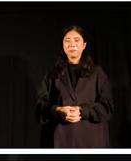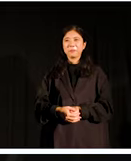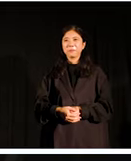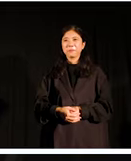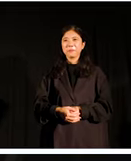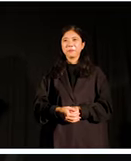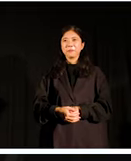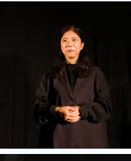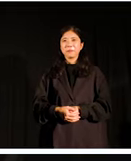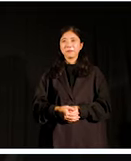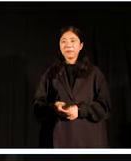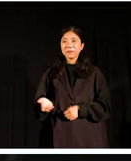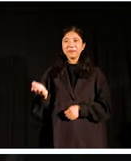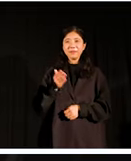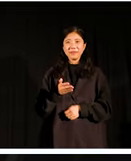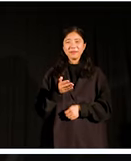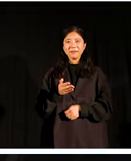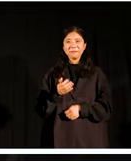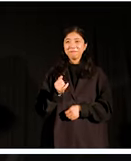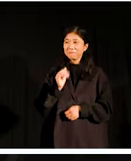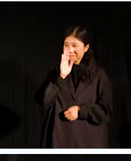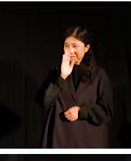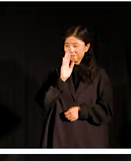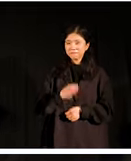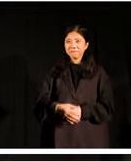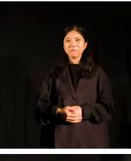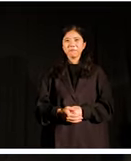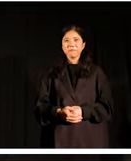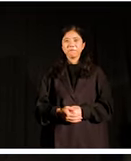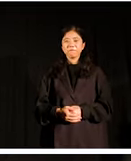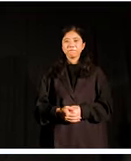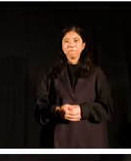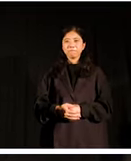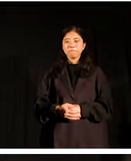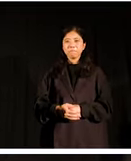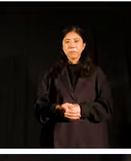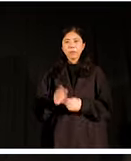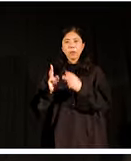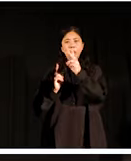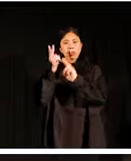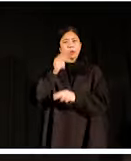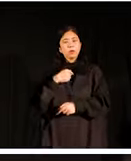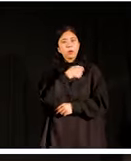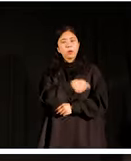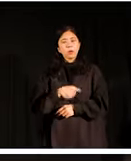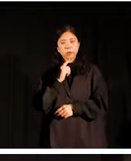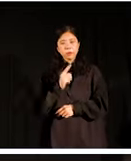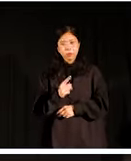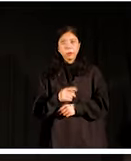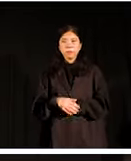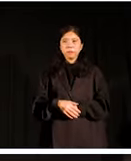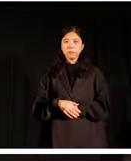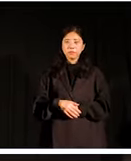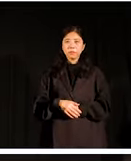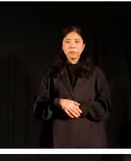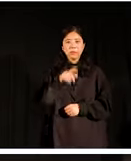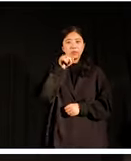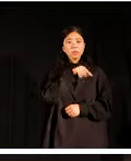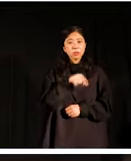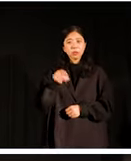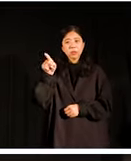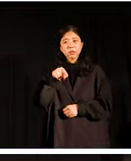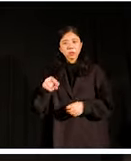ますさ続いてはかさんお願いしますありがとうございます沖縄の心というとま人との人と人と人